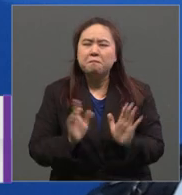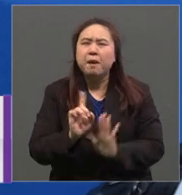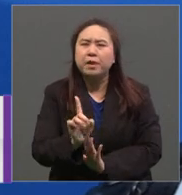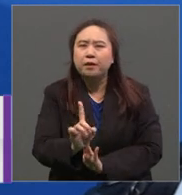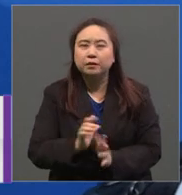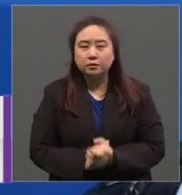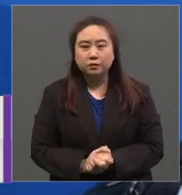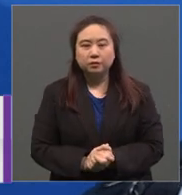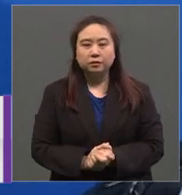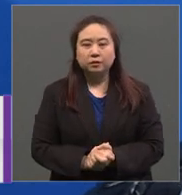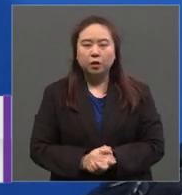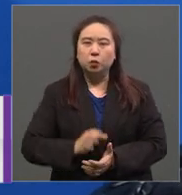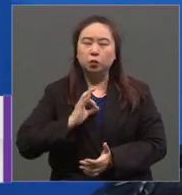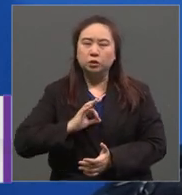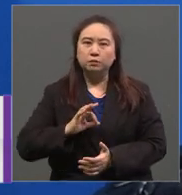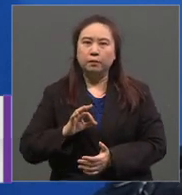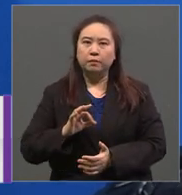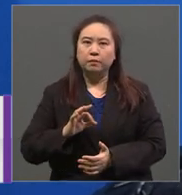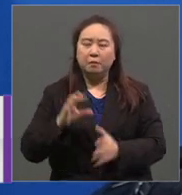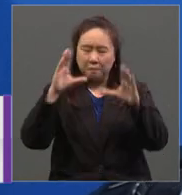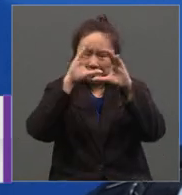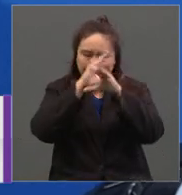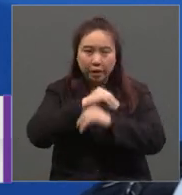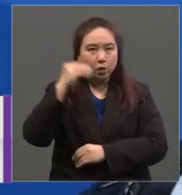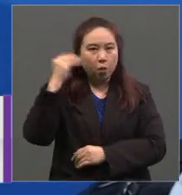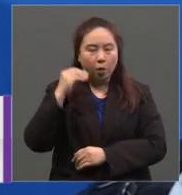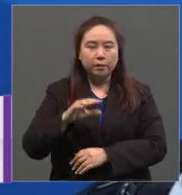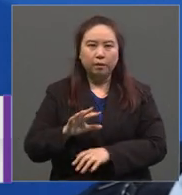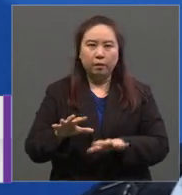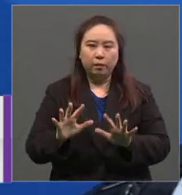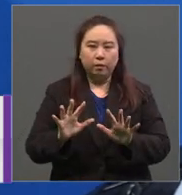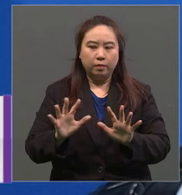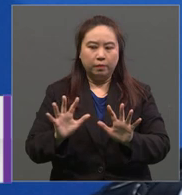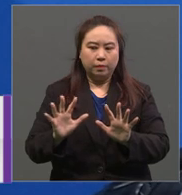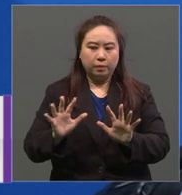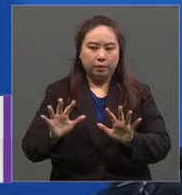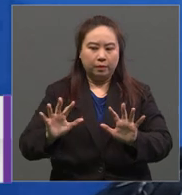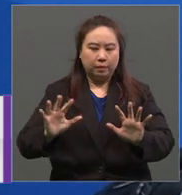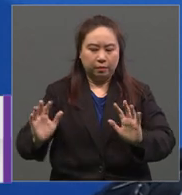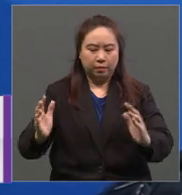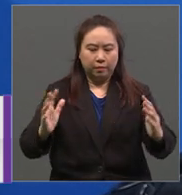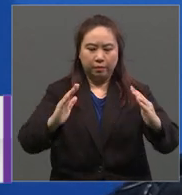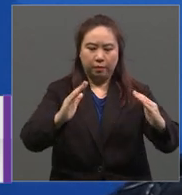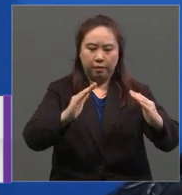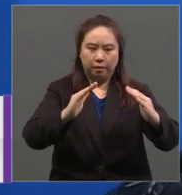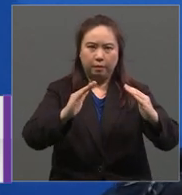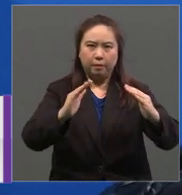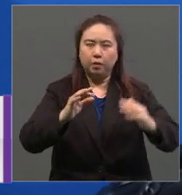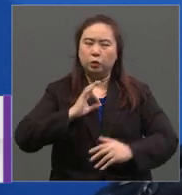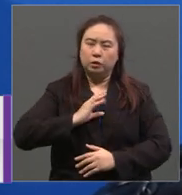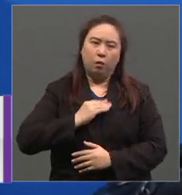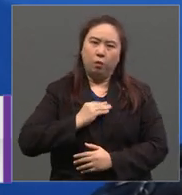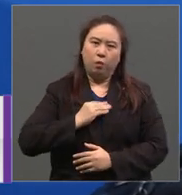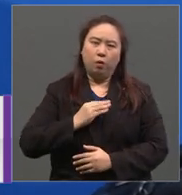มันจะสั่นทุกกลางคืนนะคะแล้วมันนอนไม่ได้มันผวาตลอดเวลาค่ะแล้วก็บ้านที่อยู่ที่เช่า